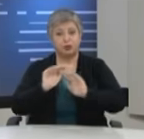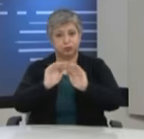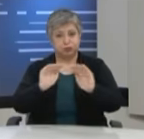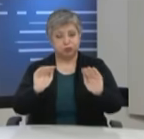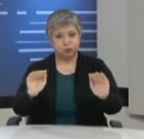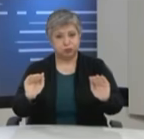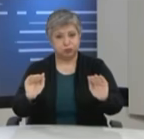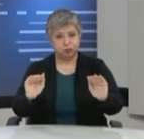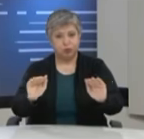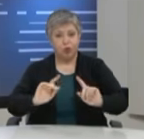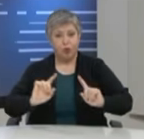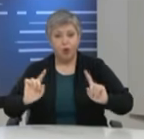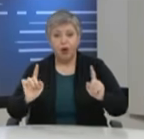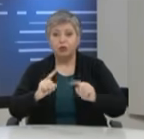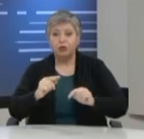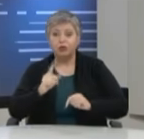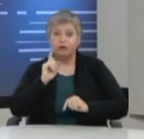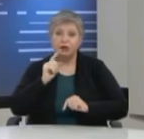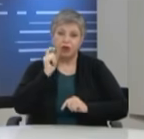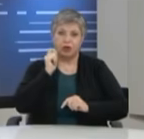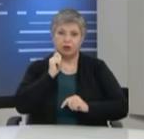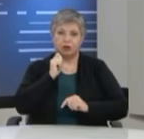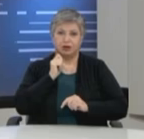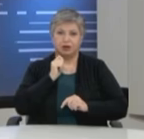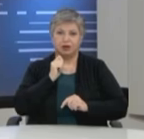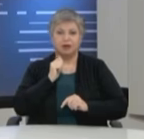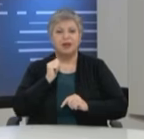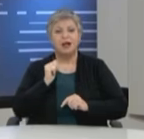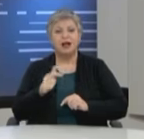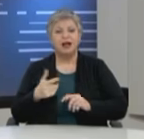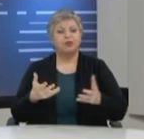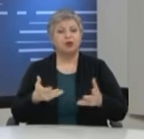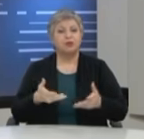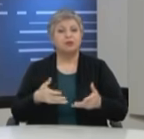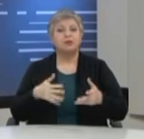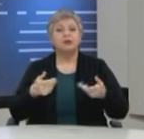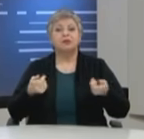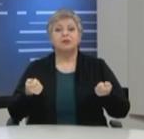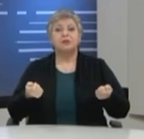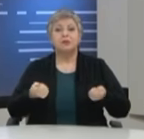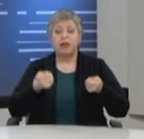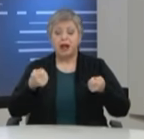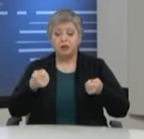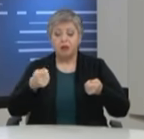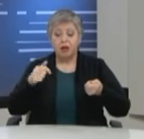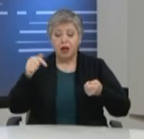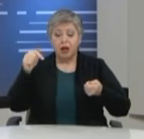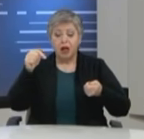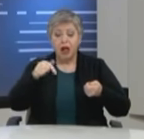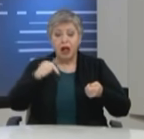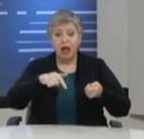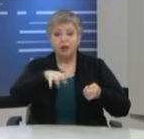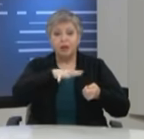Σας καλώ λοιπόν όλες και όλους. Παρακαλώ. Να μην κάνουμε αυτόν τον πανέμορφο τόπο της λίμνης των